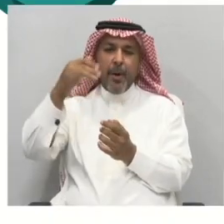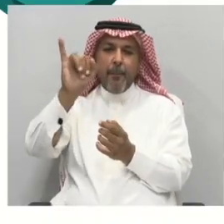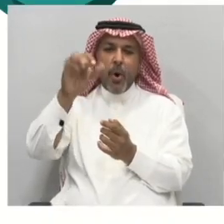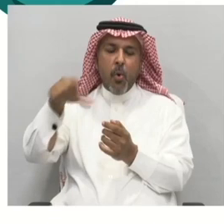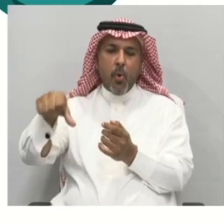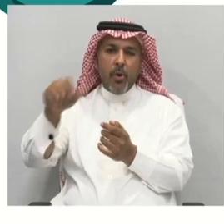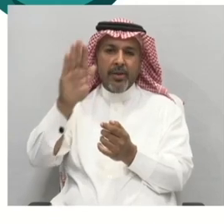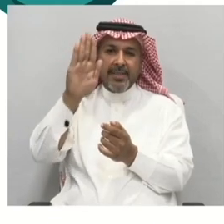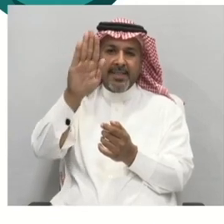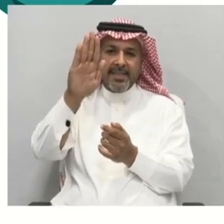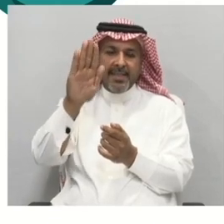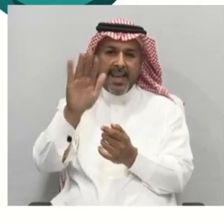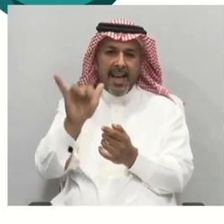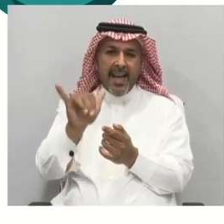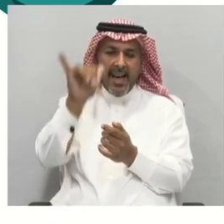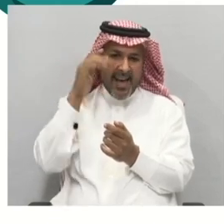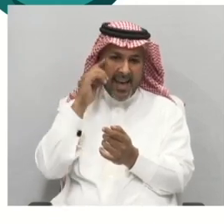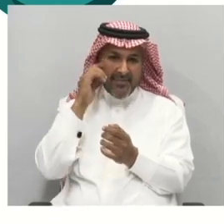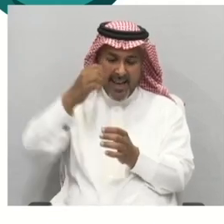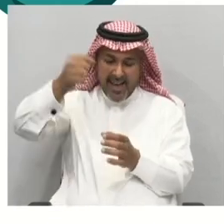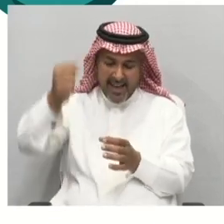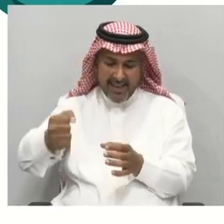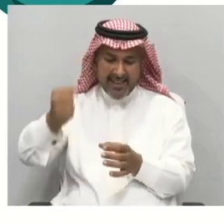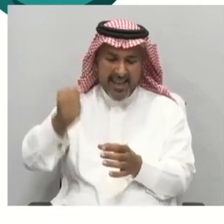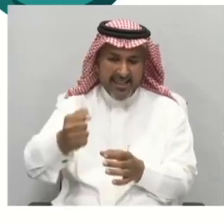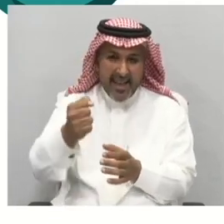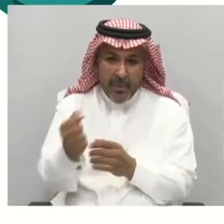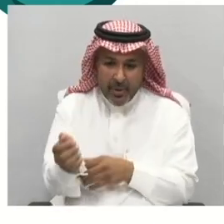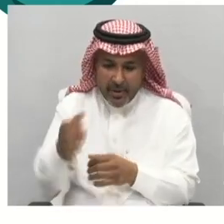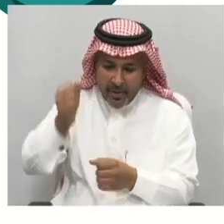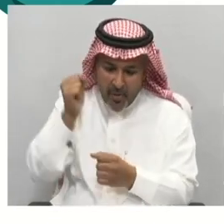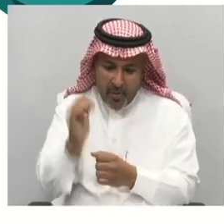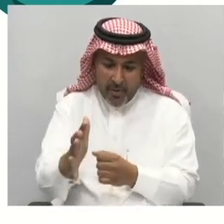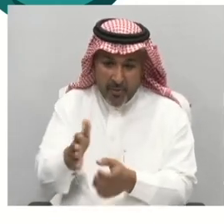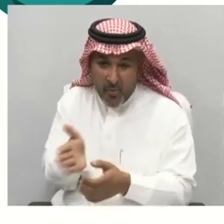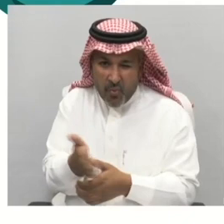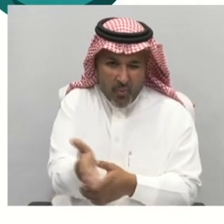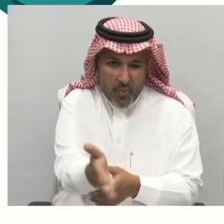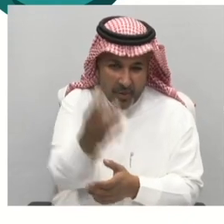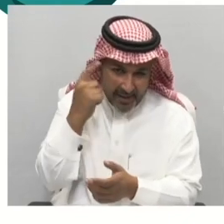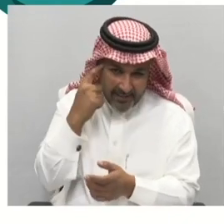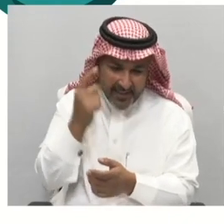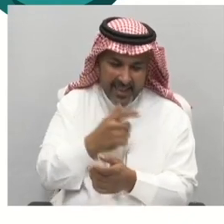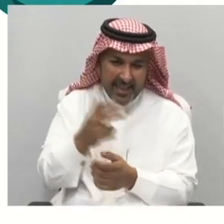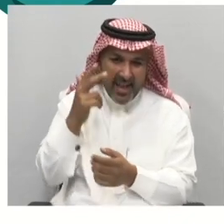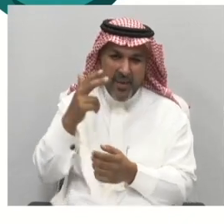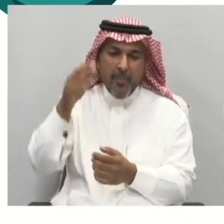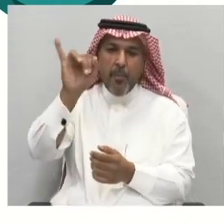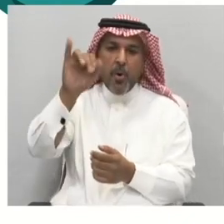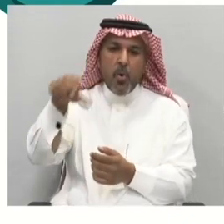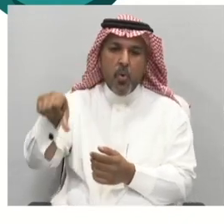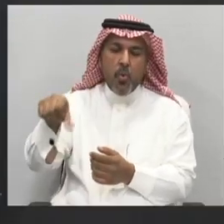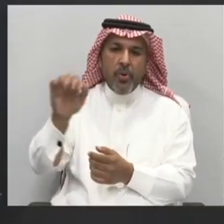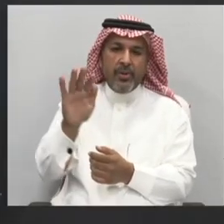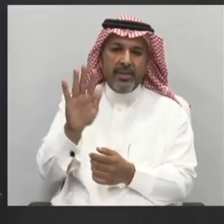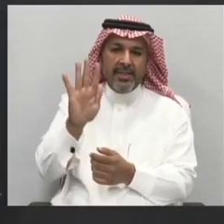التي انقلبت الى ثعبان السحره لما اجتمعوا مع موسى عليه السلام فكل رمى وارسلوا هذه الثعابين